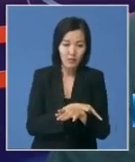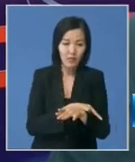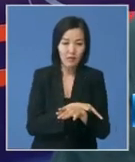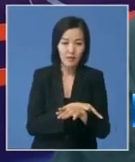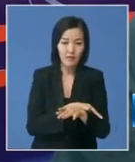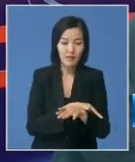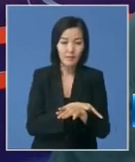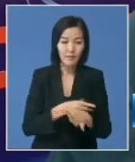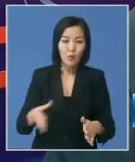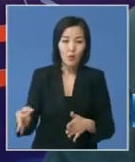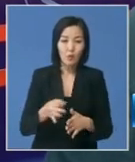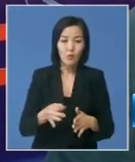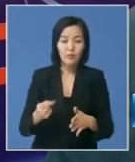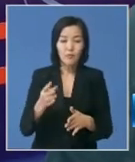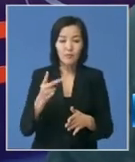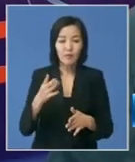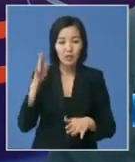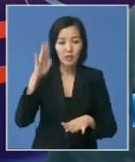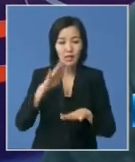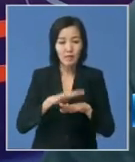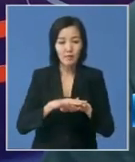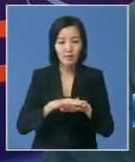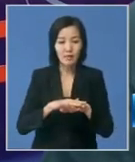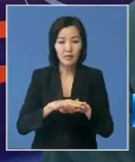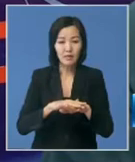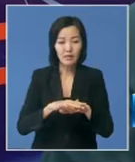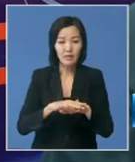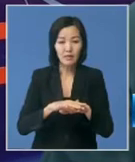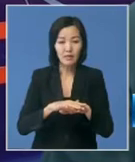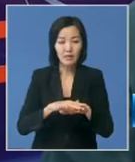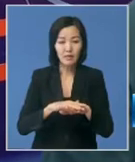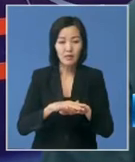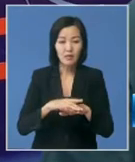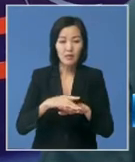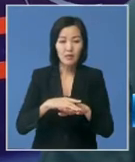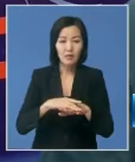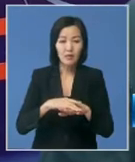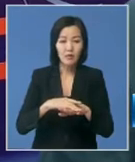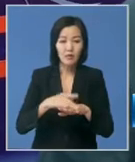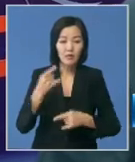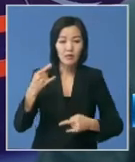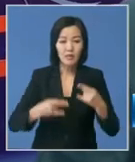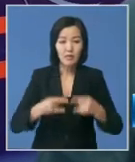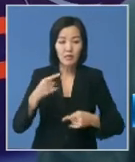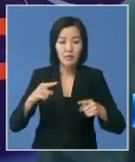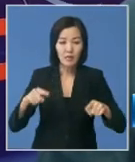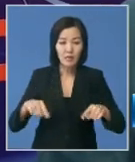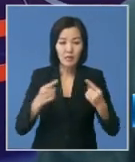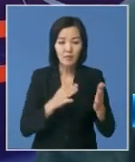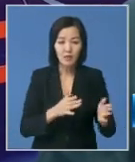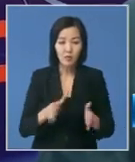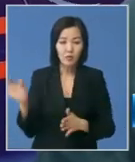және осы облыстың бірнеше әкімінің осы теледидардың қалыптасуына үлес қосқандығын біліп